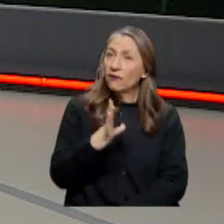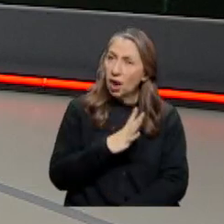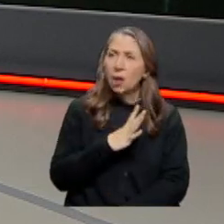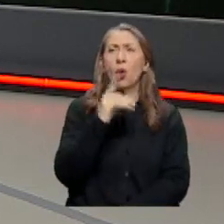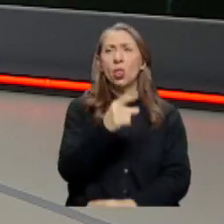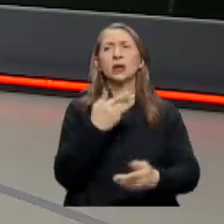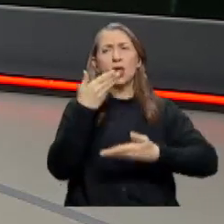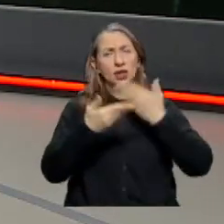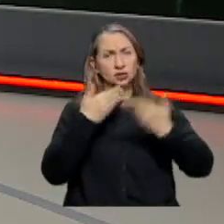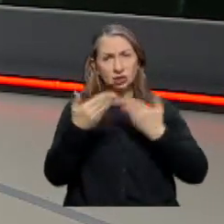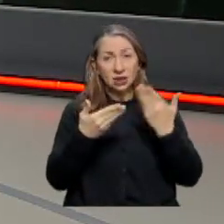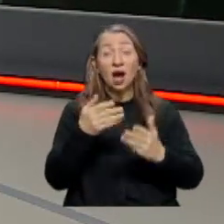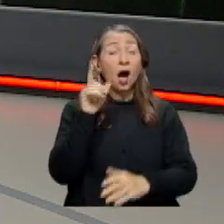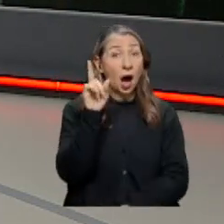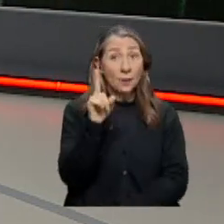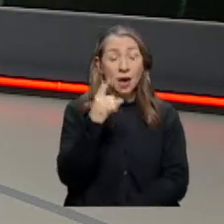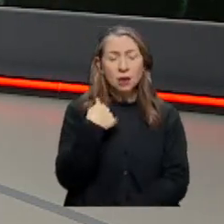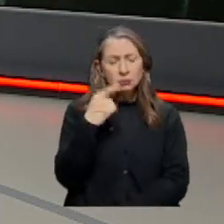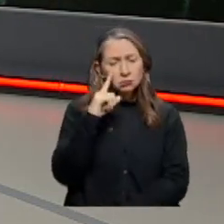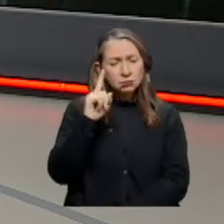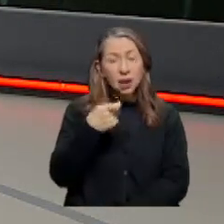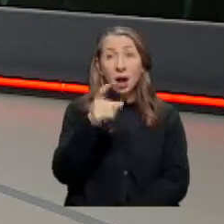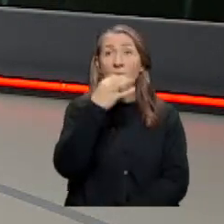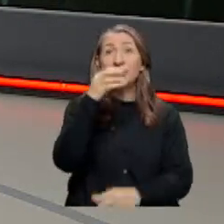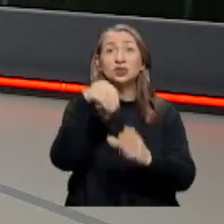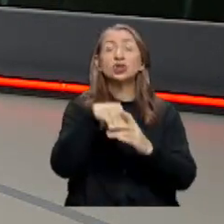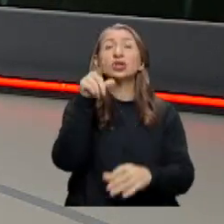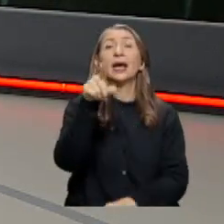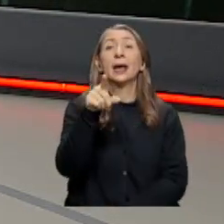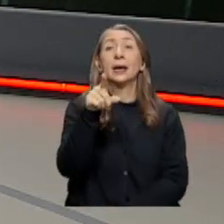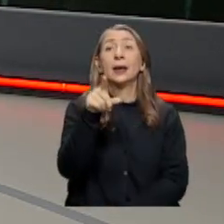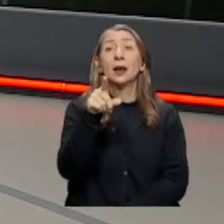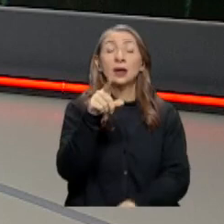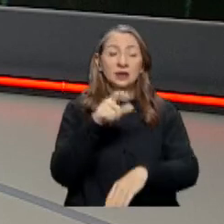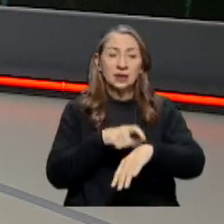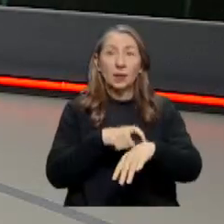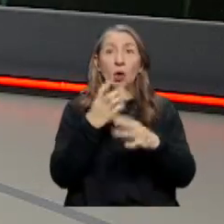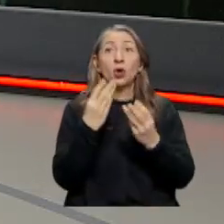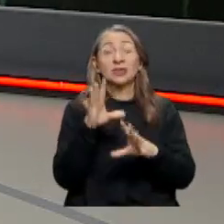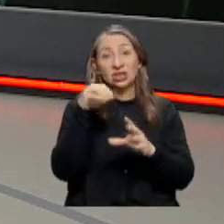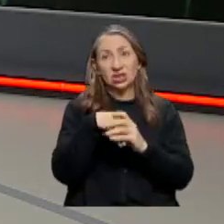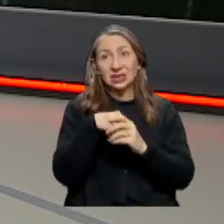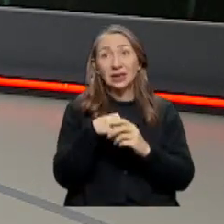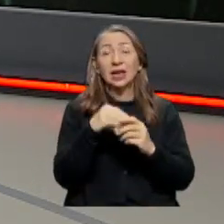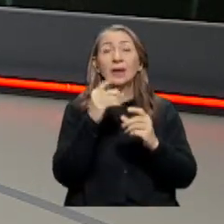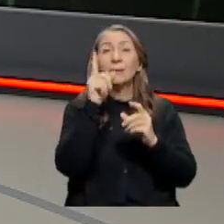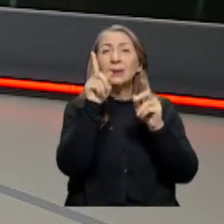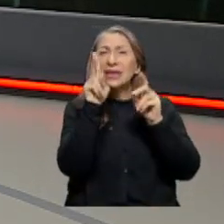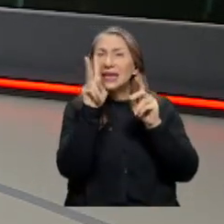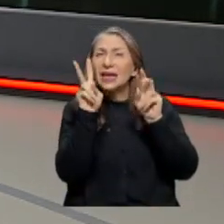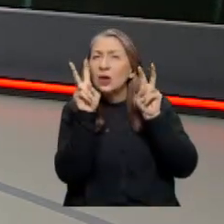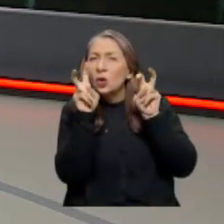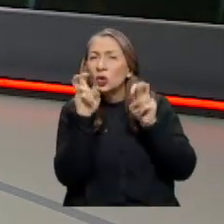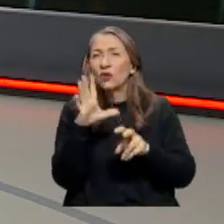var. Onlardan da bahsedeceğiz. Fakat gözüme çarpan, şimdi haberin içinde vakit olmadığı için değinilmeyen birkaç